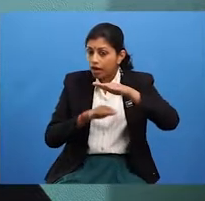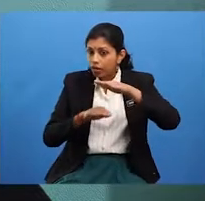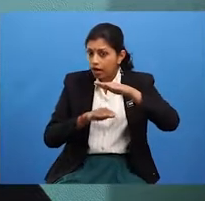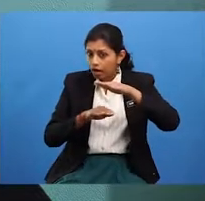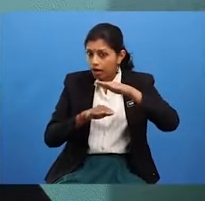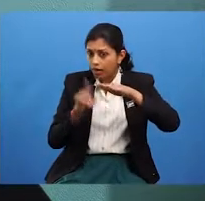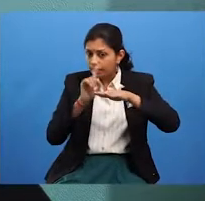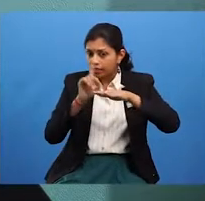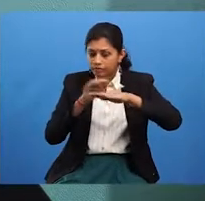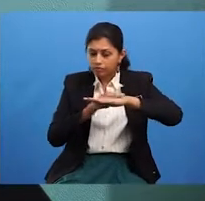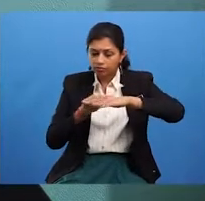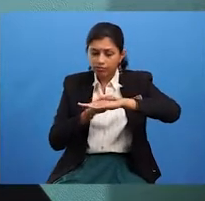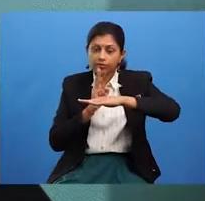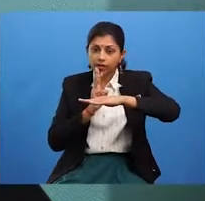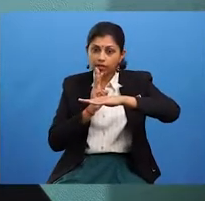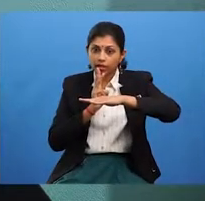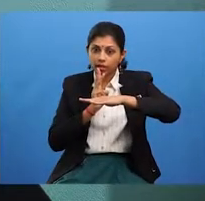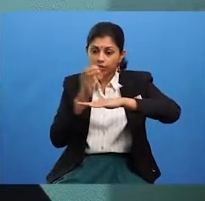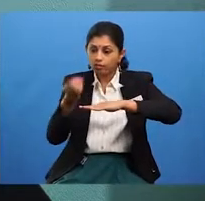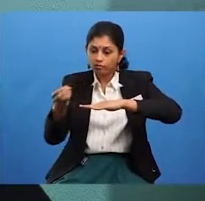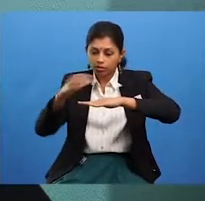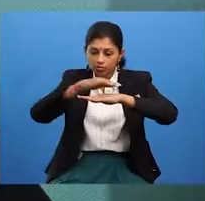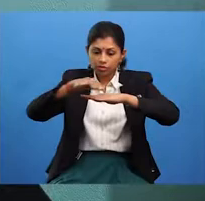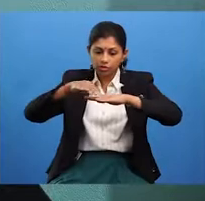ataupun tenggelam di bawah permukaan air.